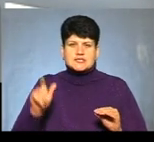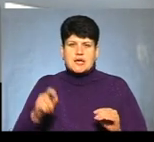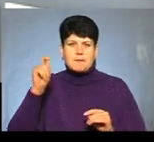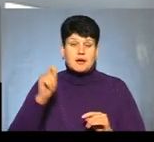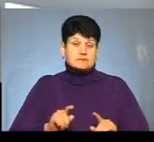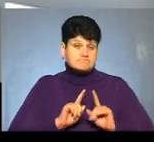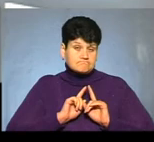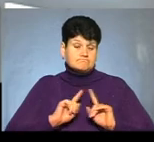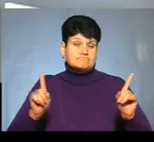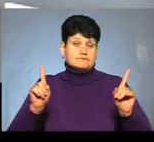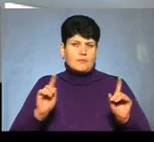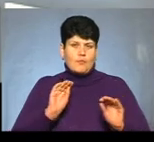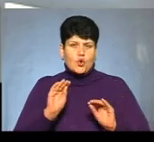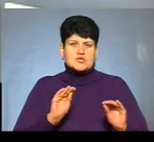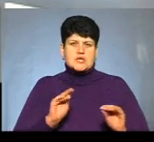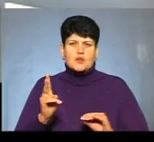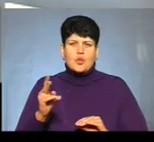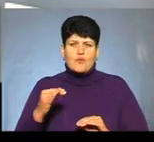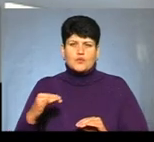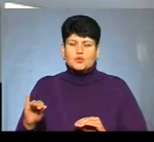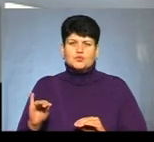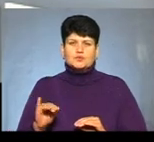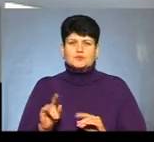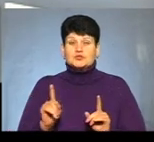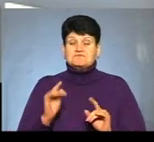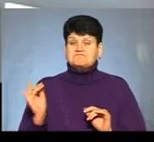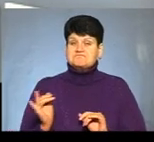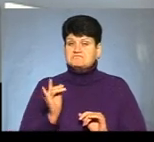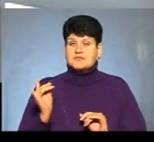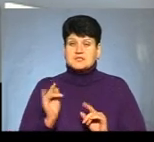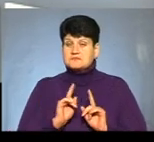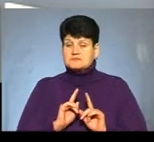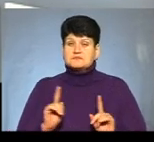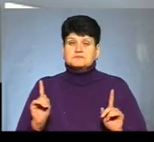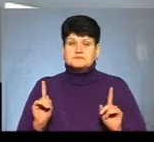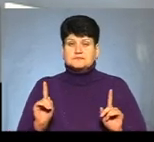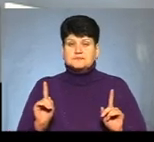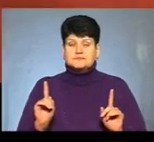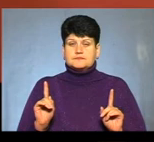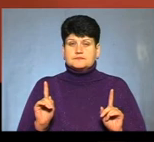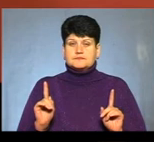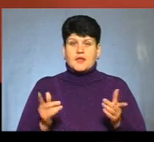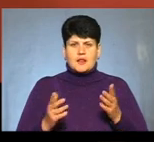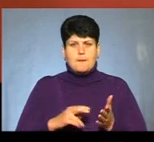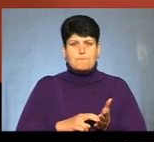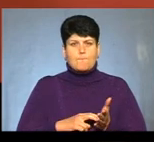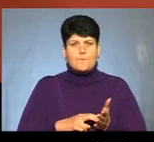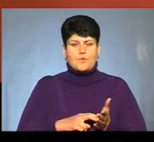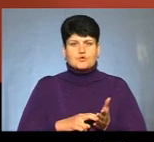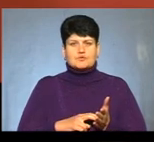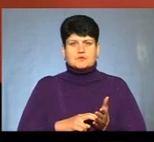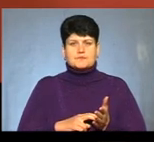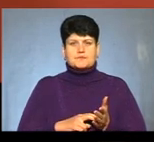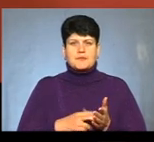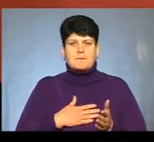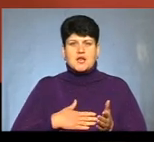приїхав такий з неординарною якоюсь постановкою, щось з такою цікавою, Але